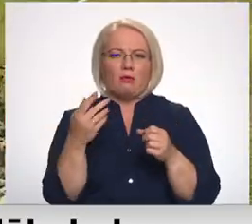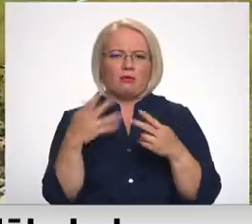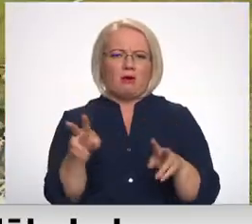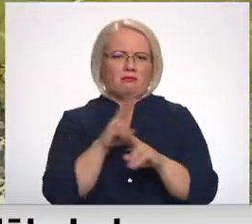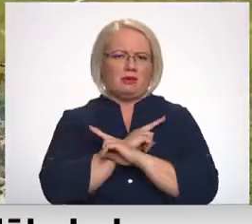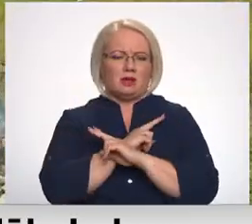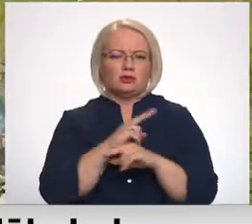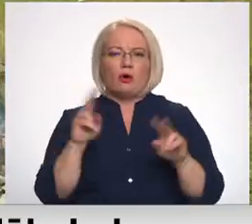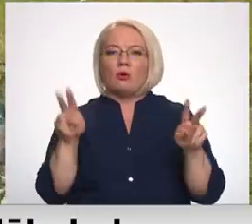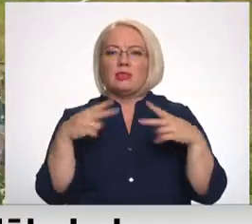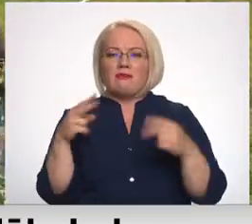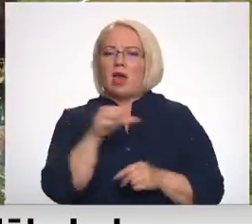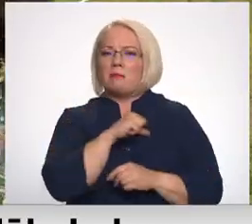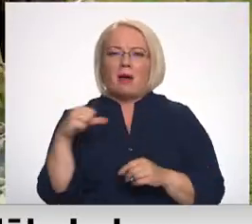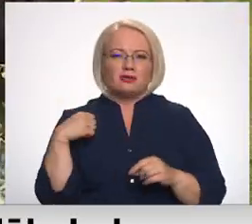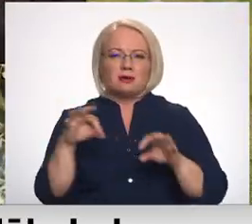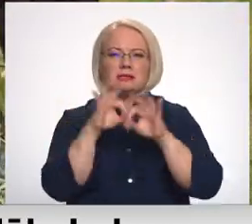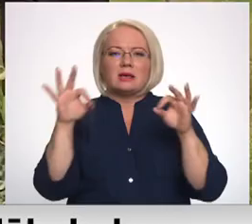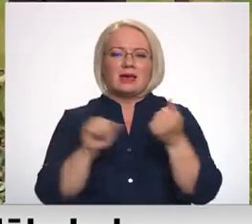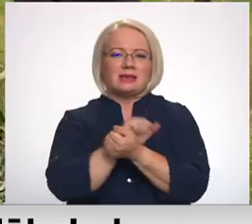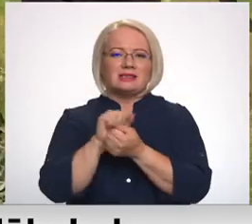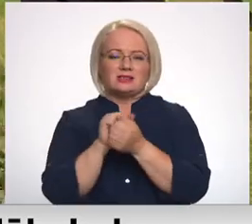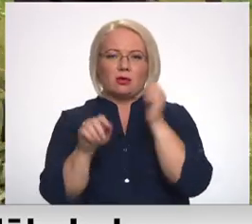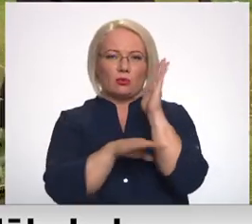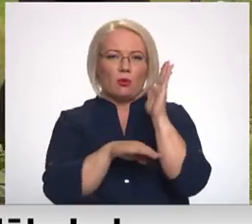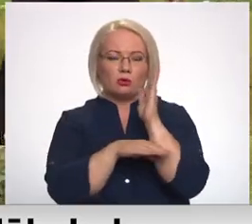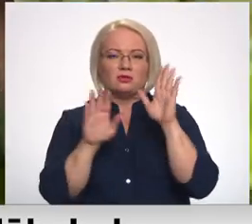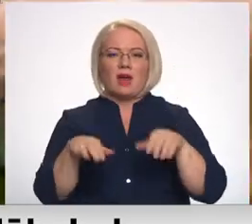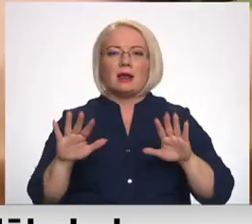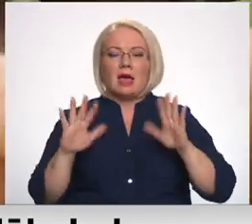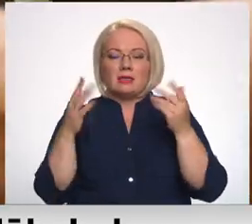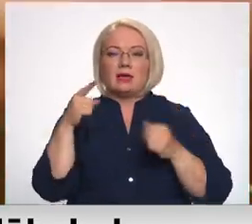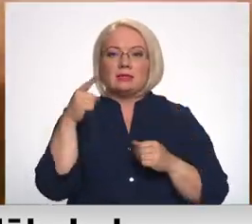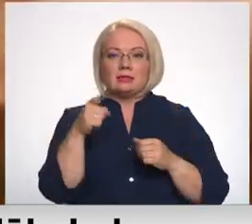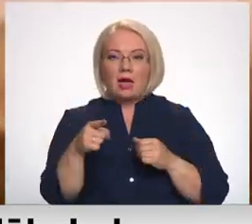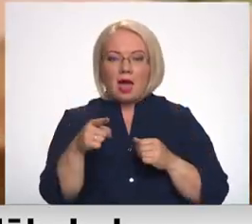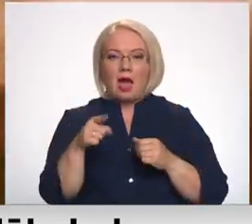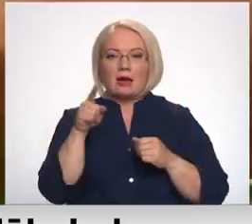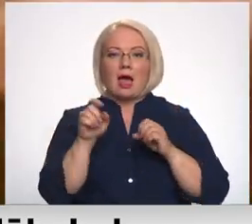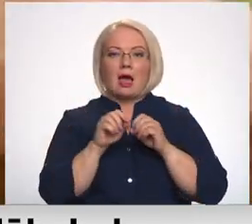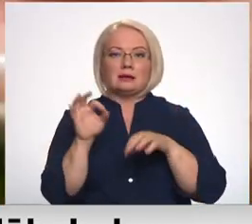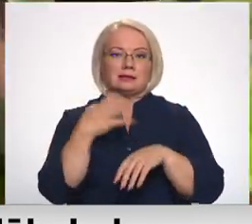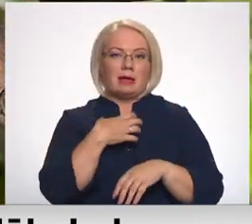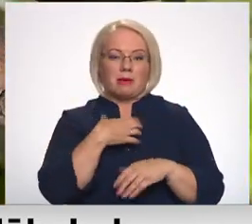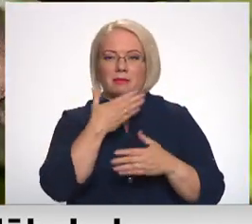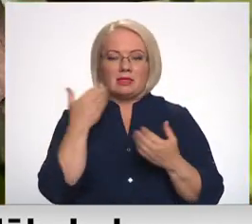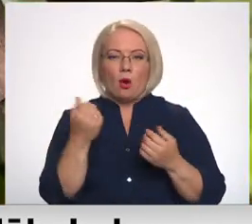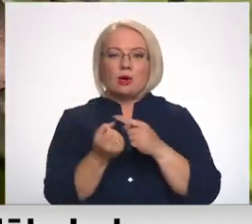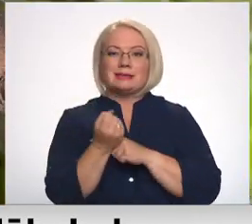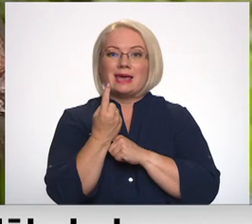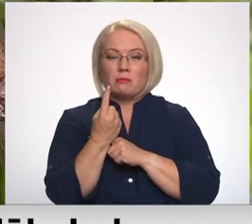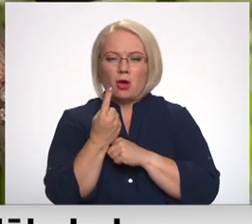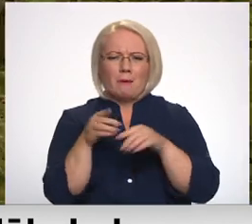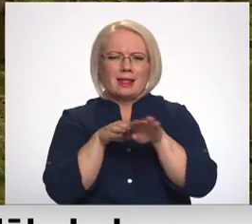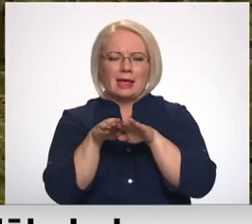gadījumā nevajadzētu pašiem sākt iznīcināt kokus, jo var gadīties arī tā, ka sērgas nav, jo simptomi ir līdzīgi arī